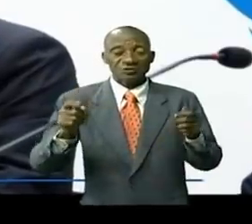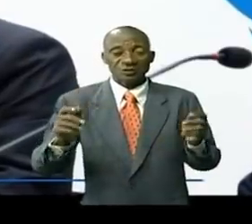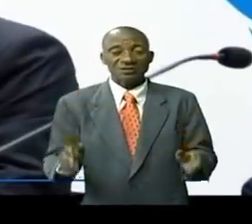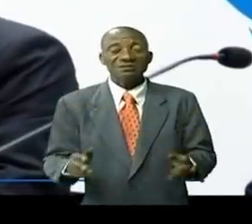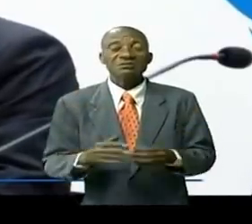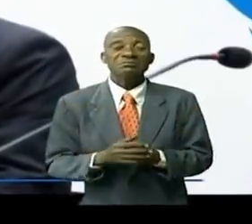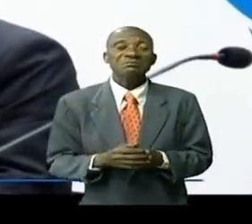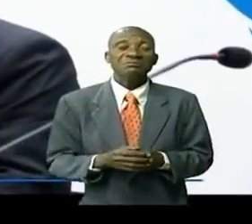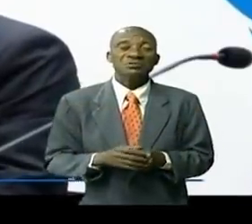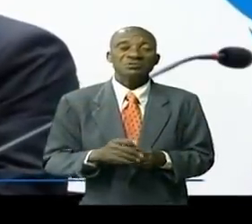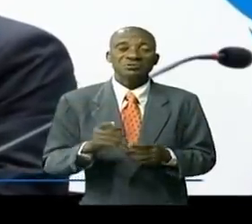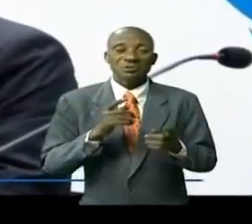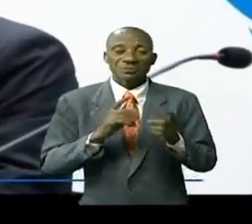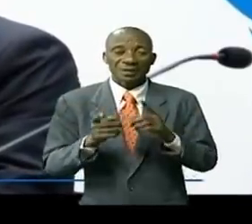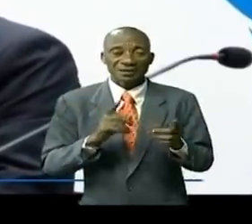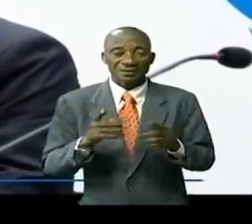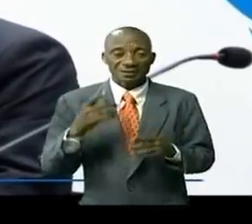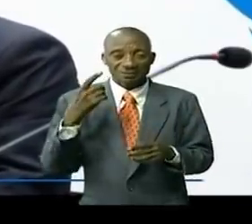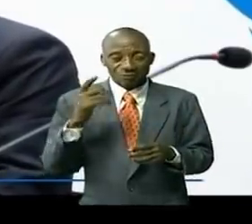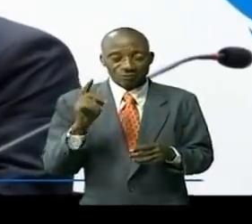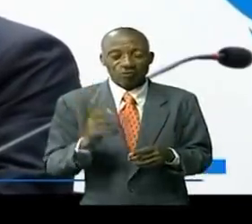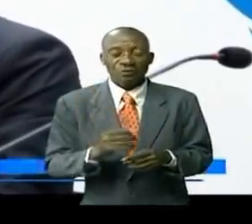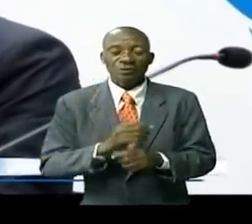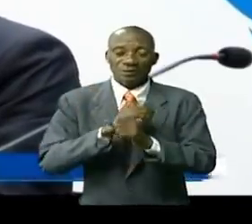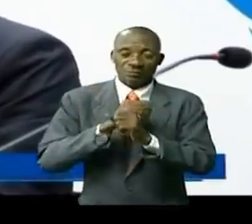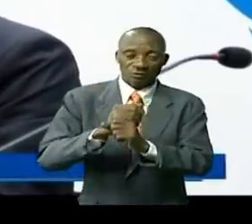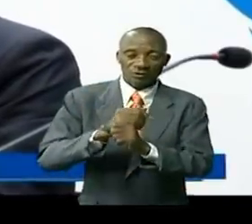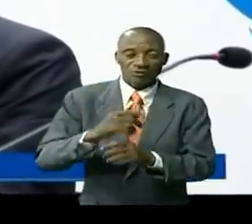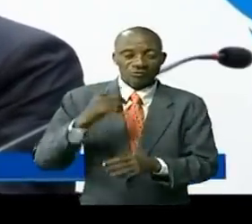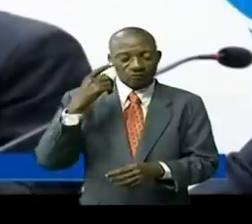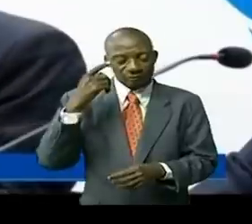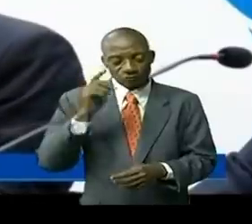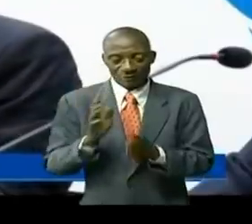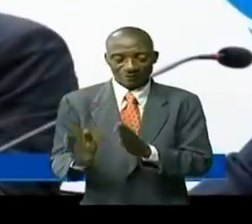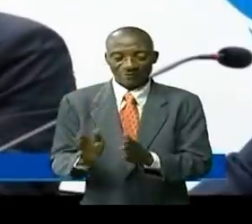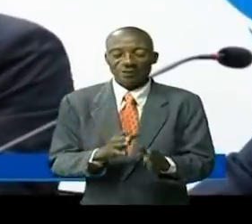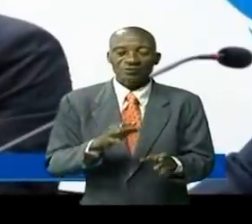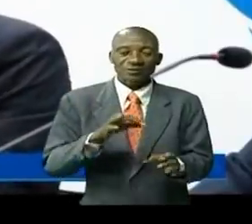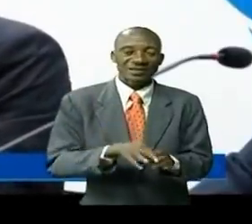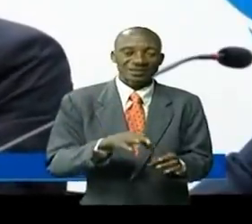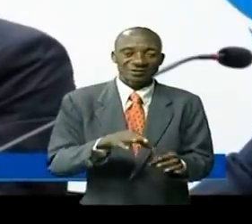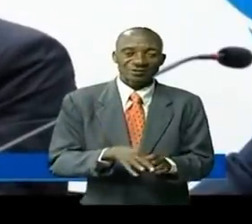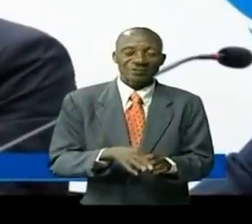première préoccupation la protection des civils et éviter des dommages collatéraux. Il y a effectivement